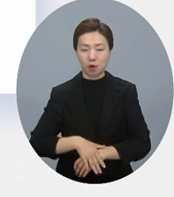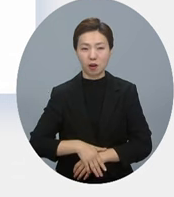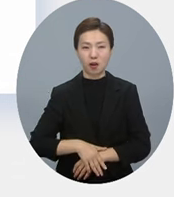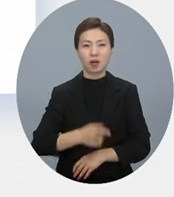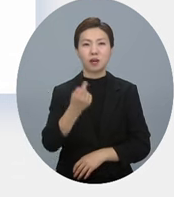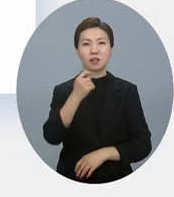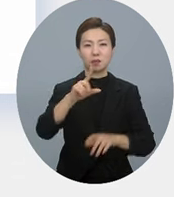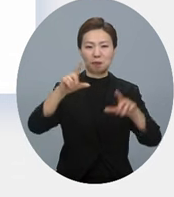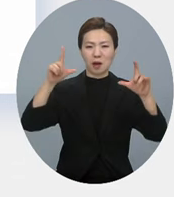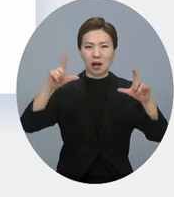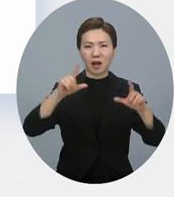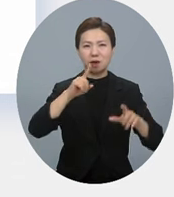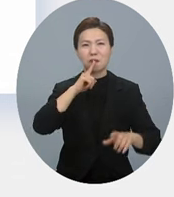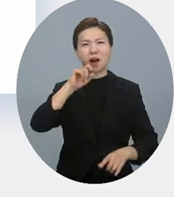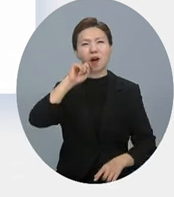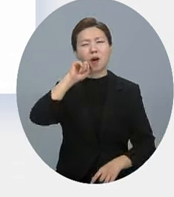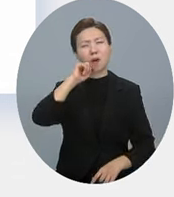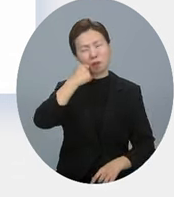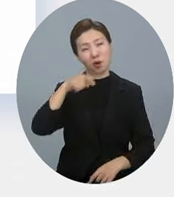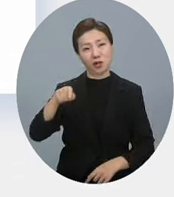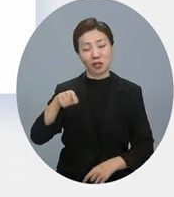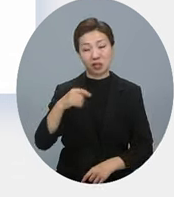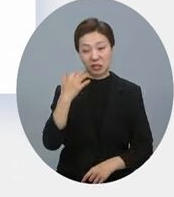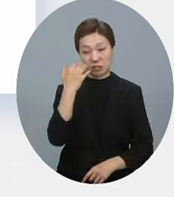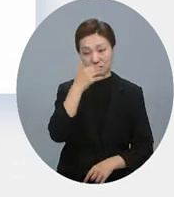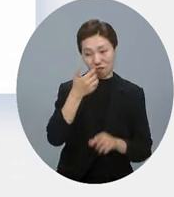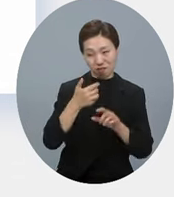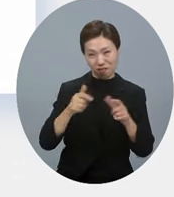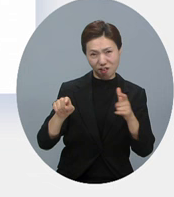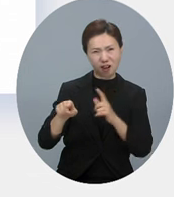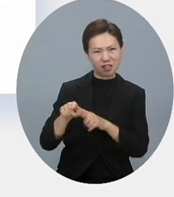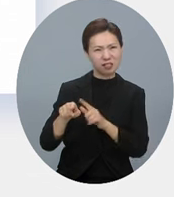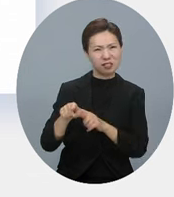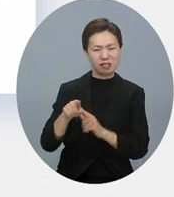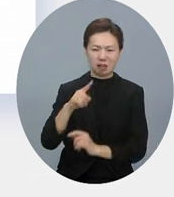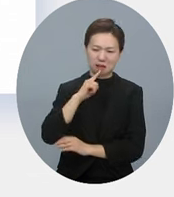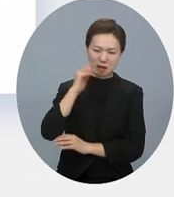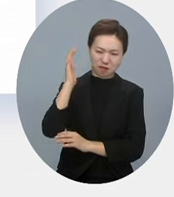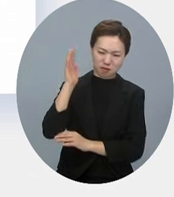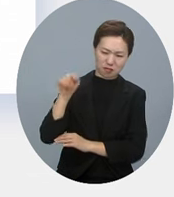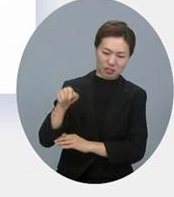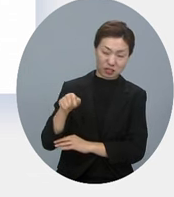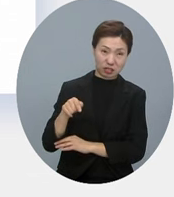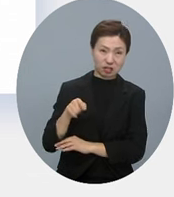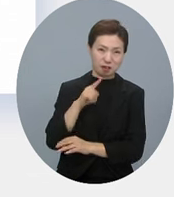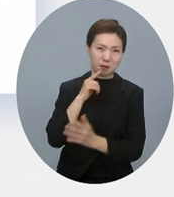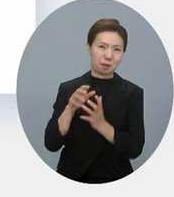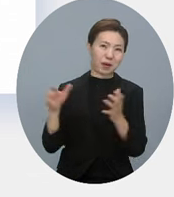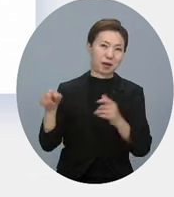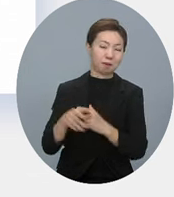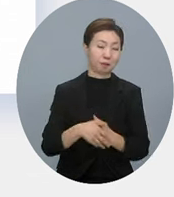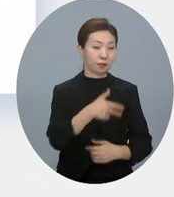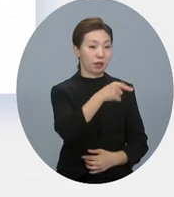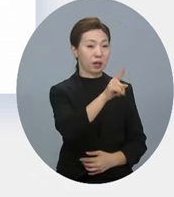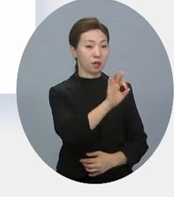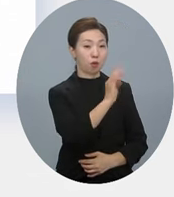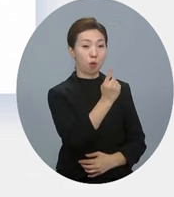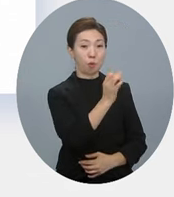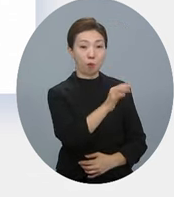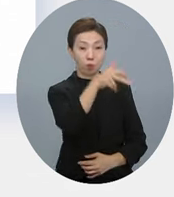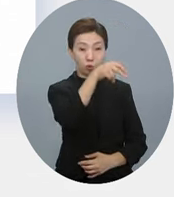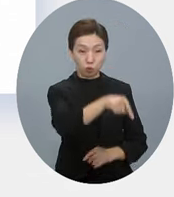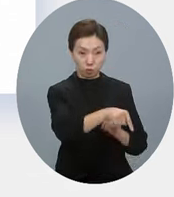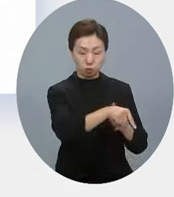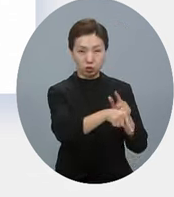이야기하기 어려운 부분들 좀 약간 성적인 부분들이 있다 보니까 그런 부분에서 광장 논란이 됐었고요 정봉주 전 의원 같은 경우에는 이제 목함